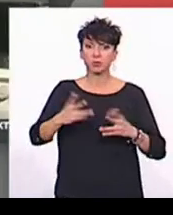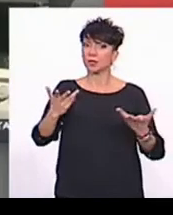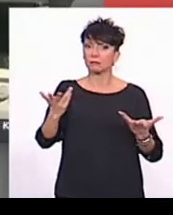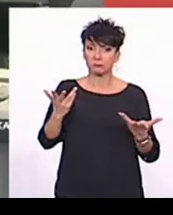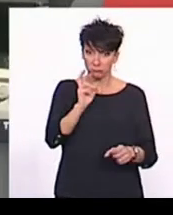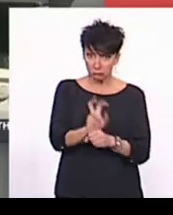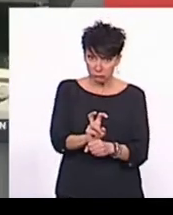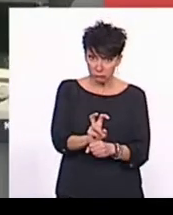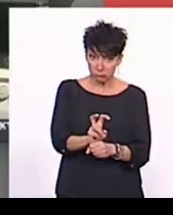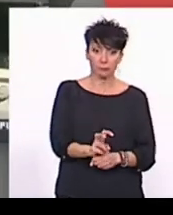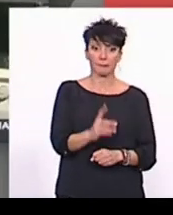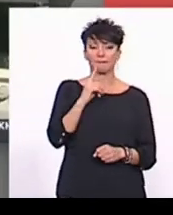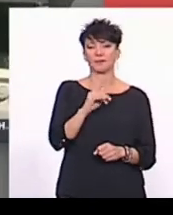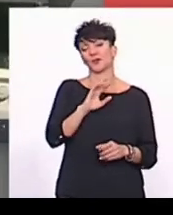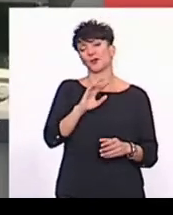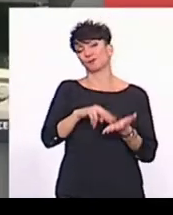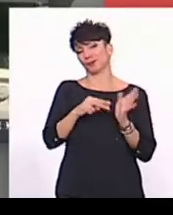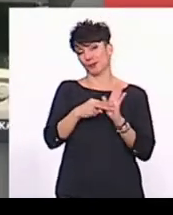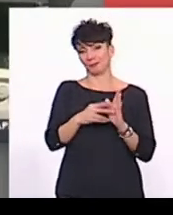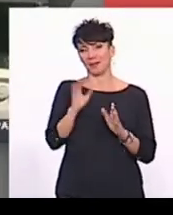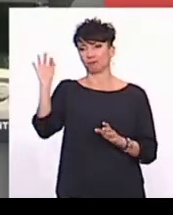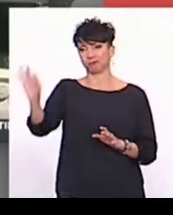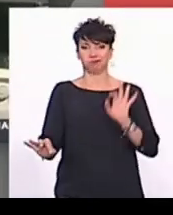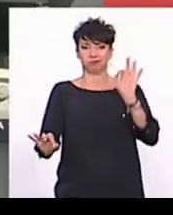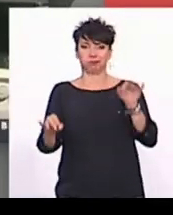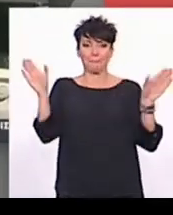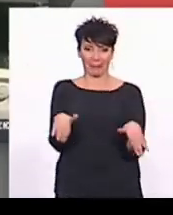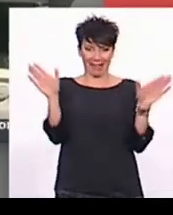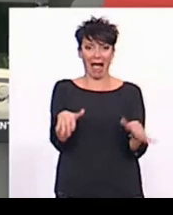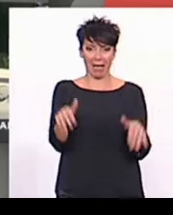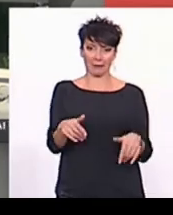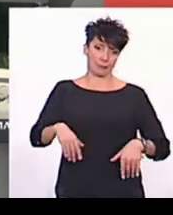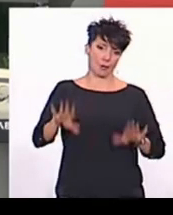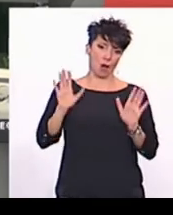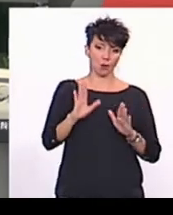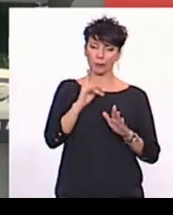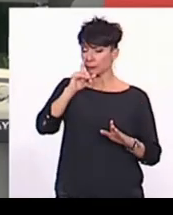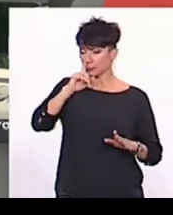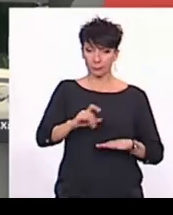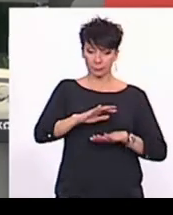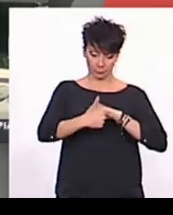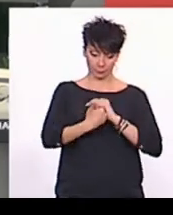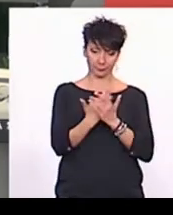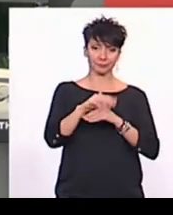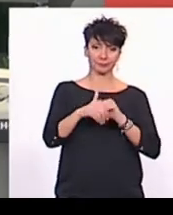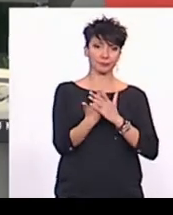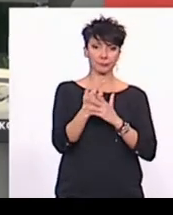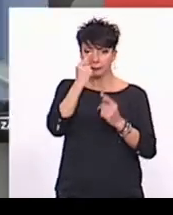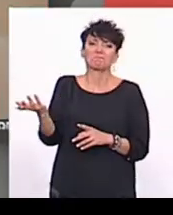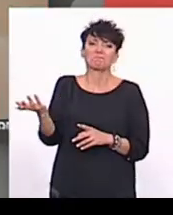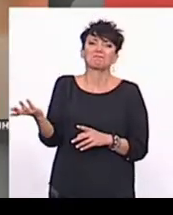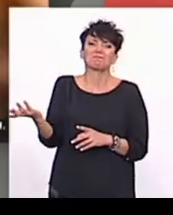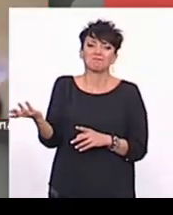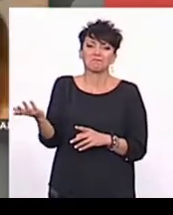Ο ιός καταρχήν δεν πετάει. Αυτό που έχει σημασία είναι η αντισηψία των χεριών και τα χέρια μας να μην τα βάλουμε στο